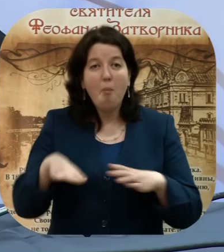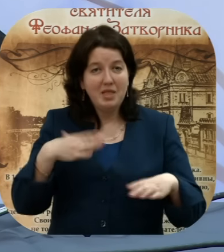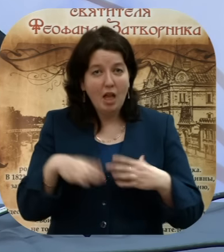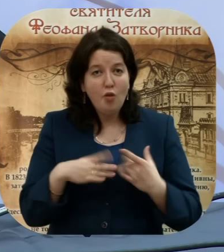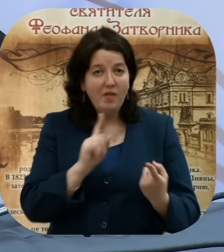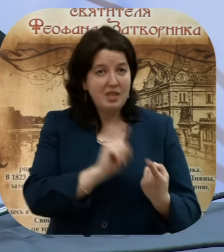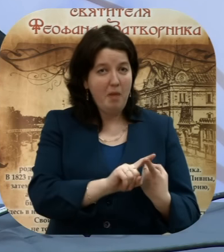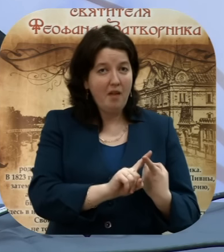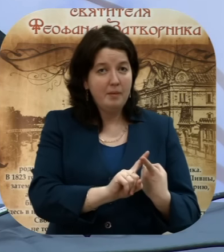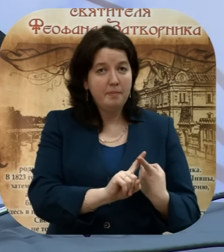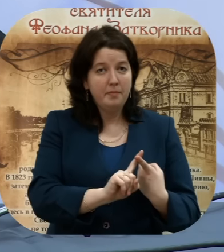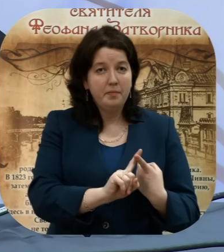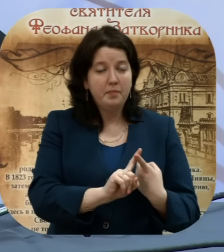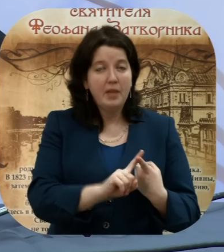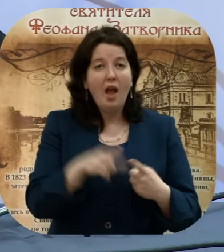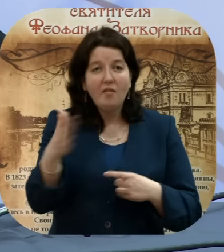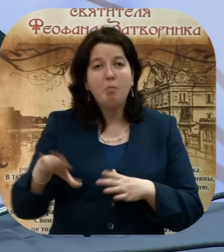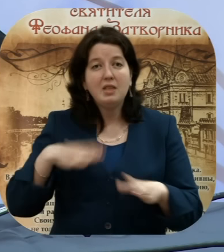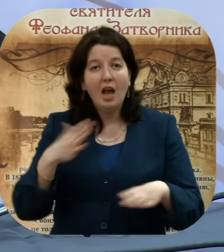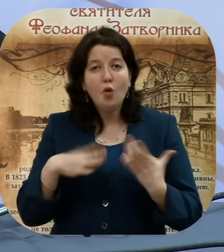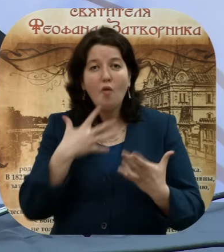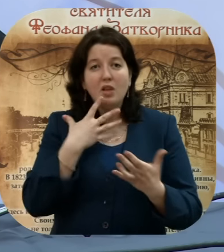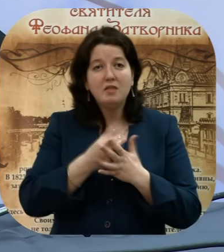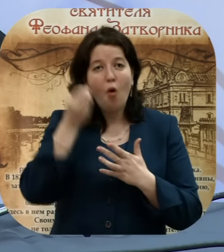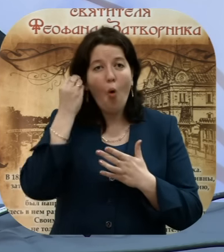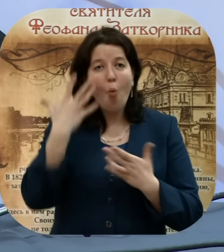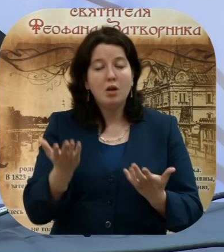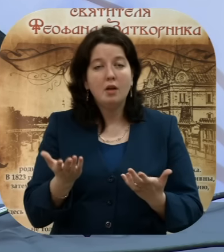подготовились? Вы подготовили свой ум,